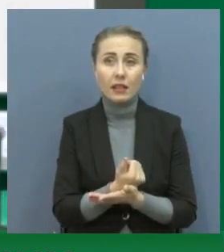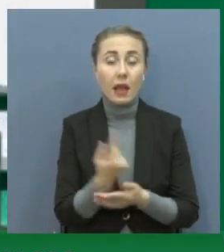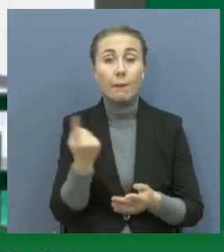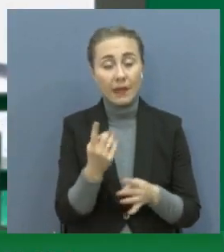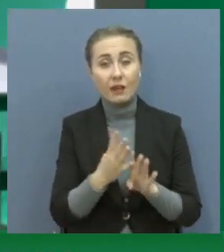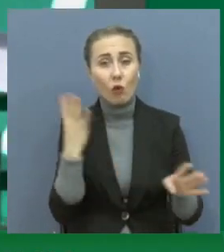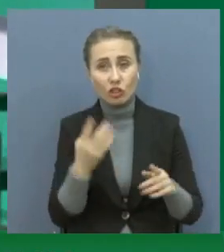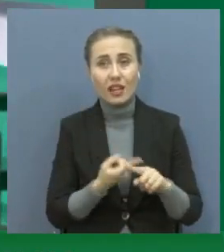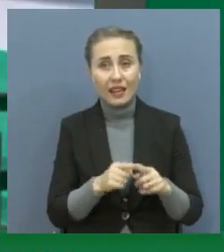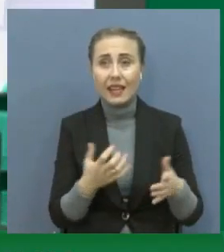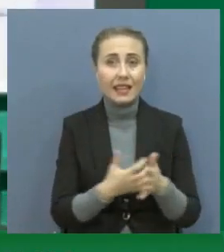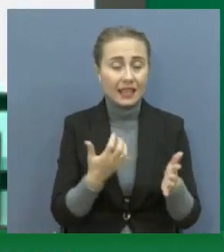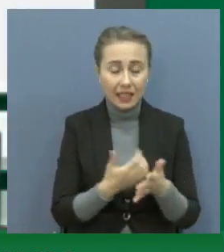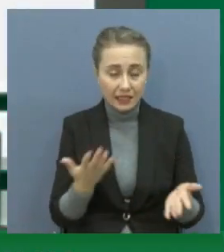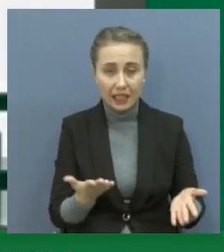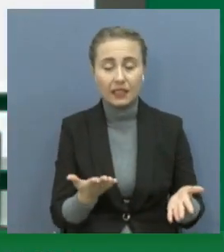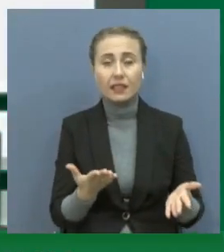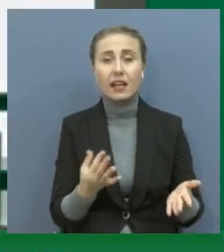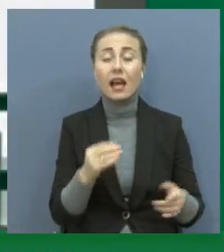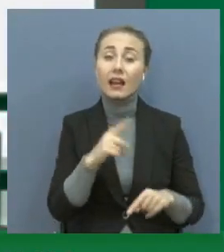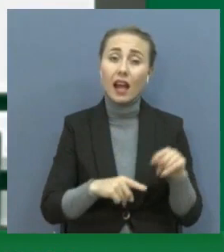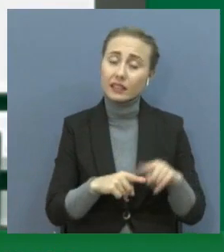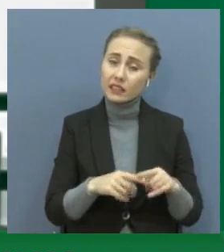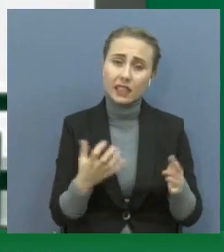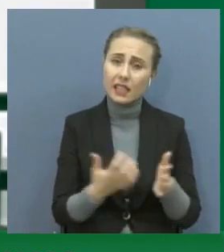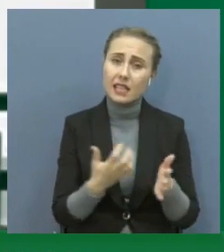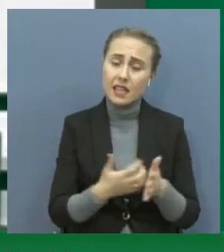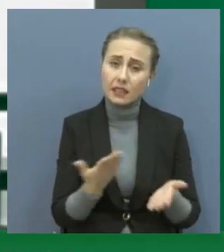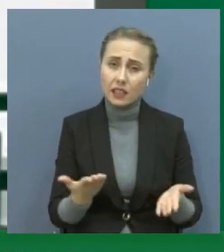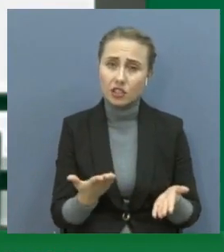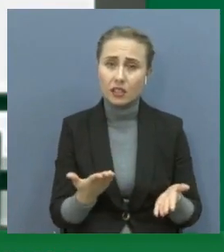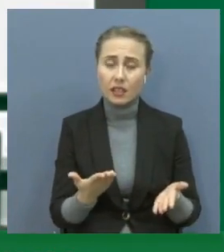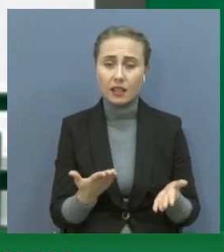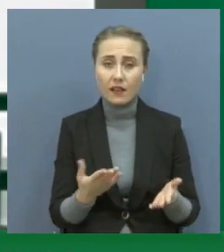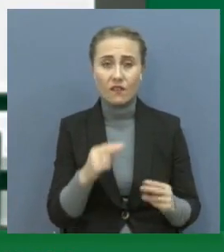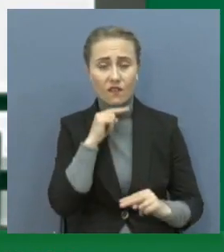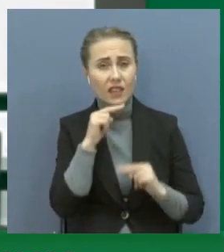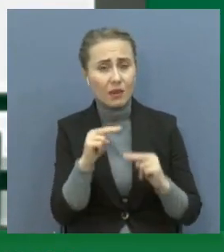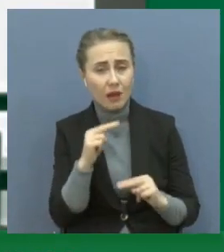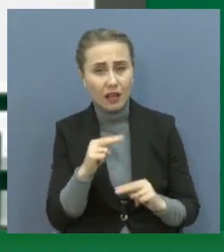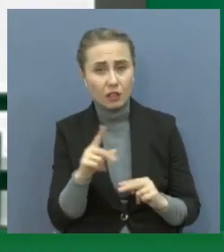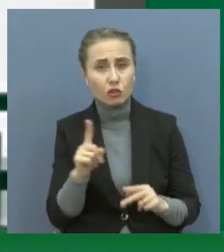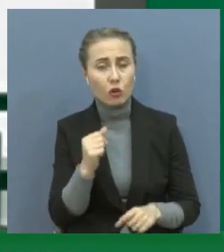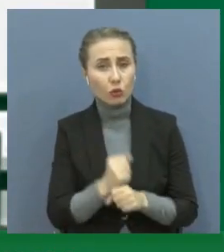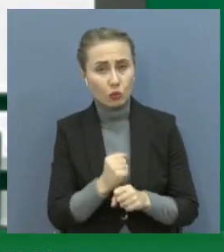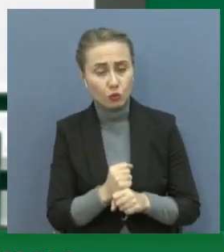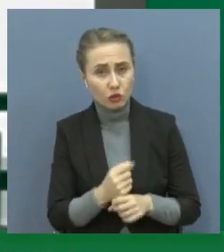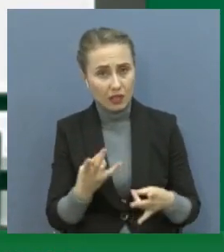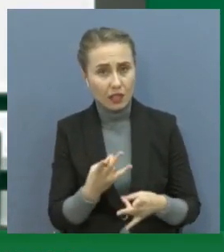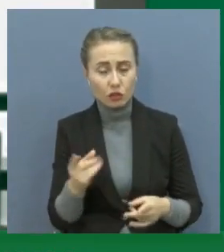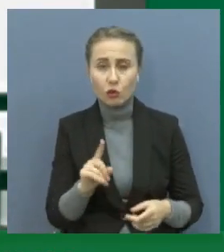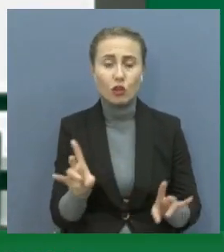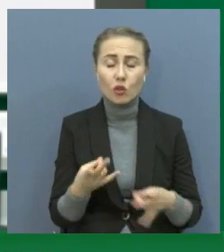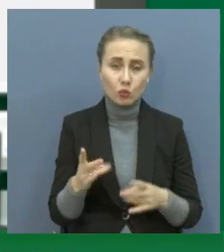первую очередь, да. Потому что родители недостаточно ставят акценты на том, что нужно делать, и на том, чего не нужно